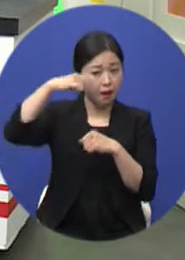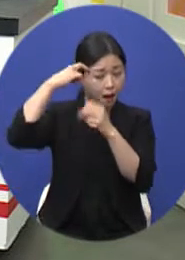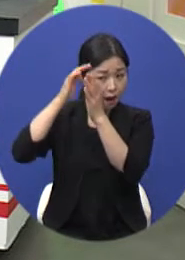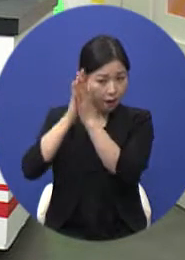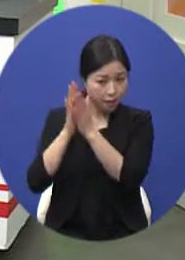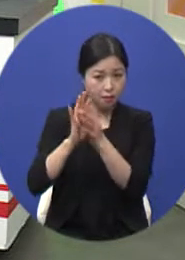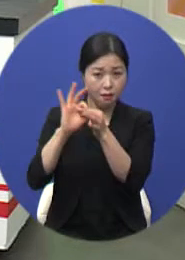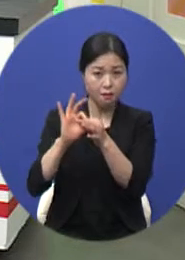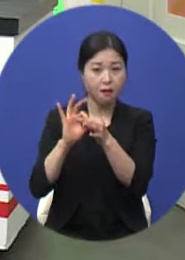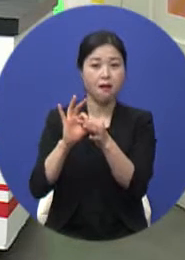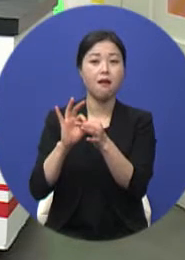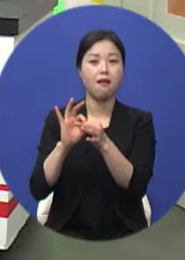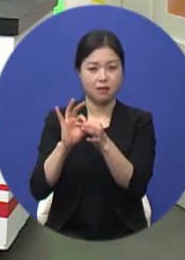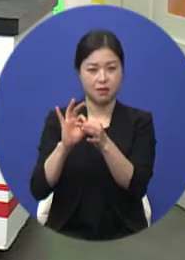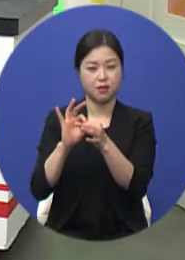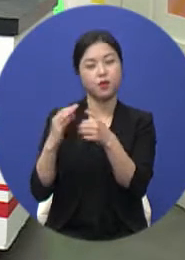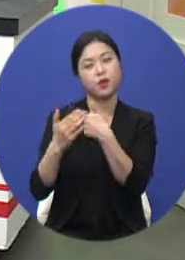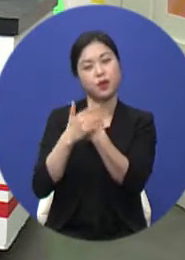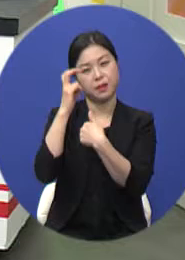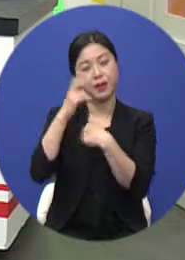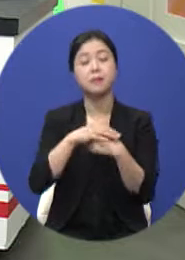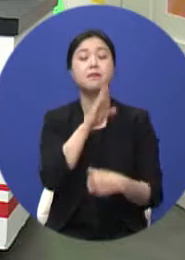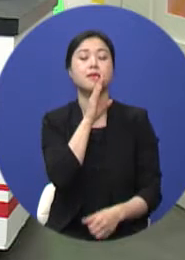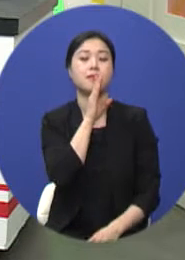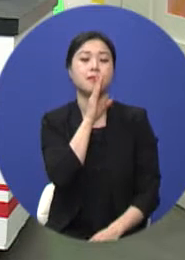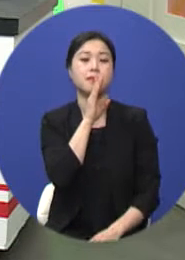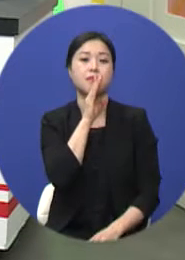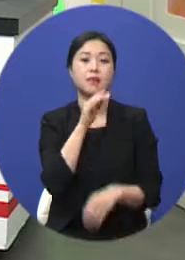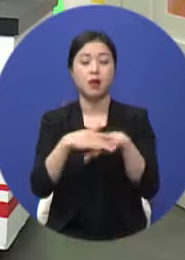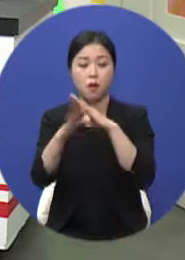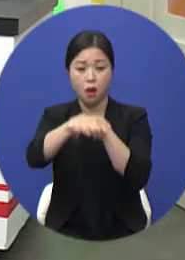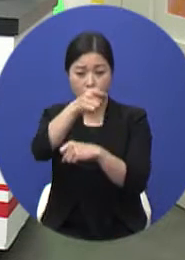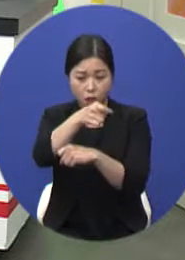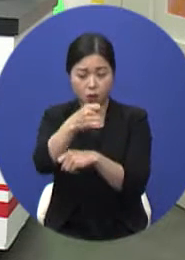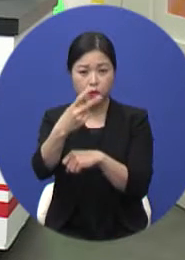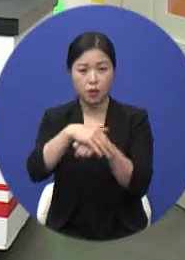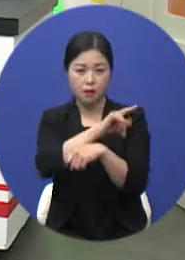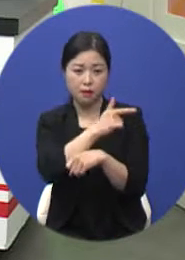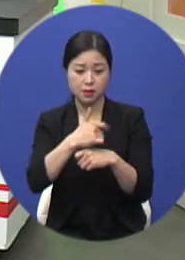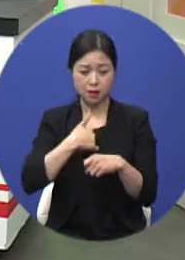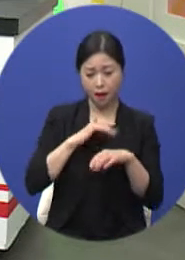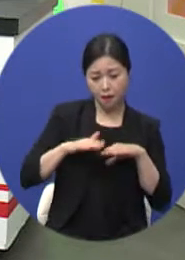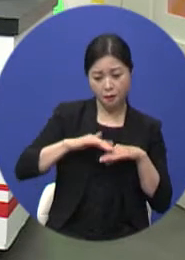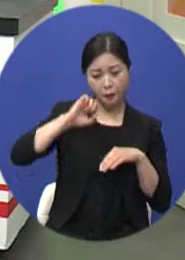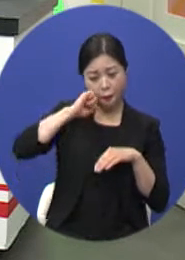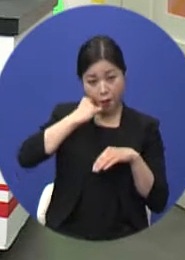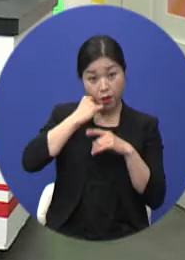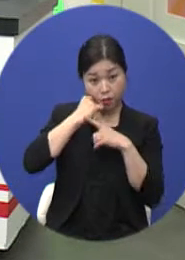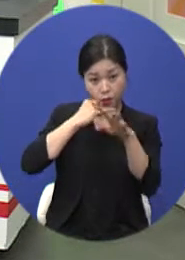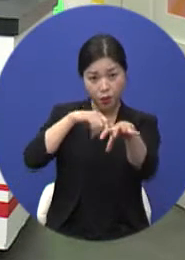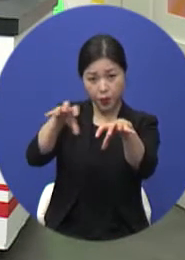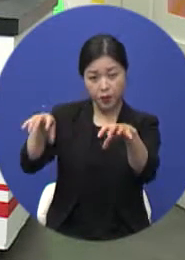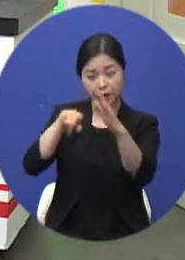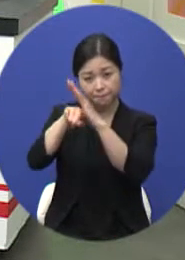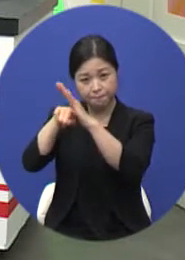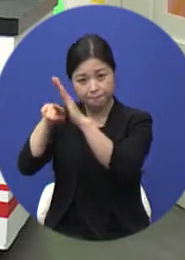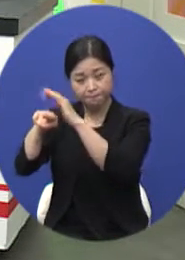이제 했던 거죠 그죠? 그렇죠. 관공서라든가 뭐, 어려운 부분들 그런 부분들조차도